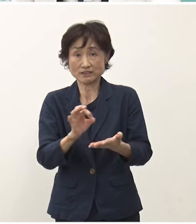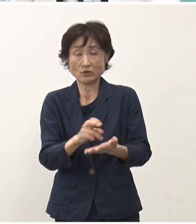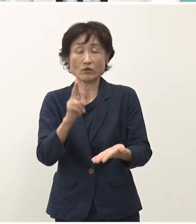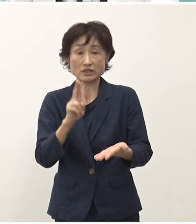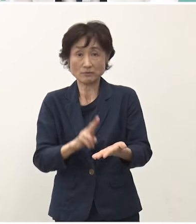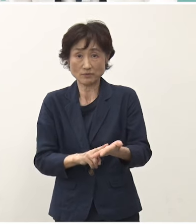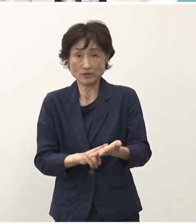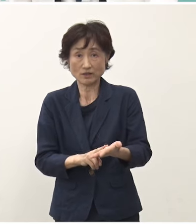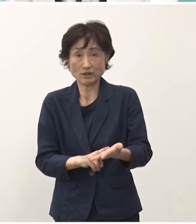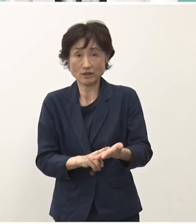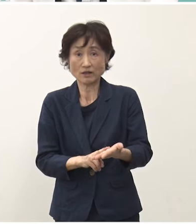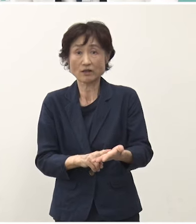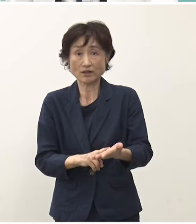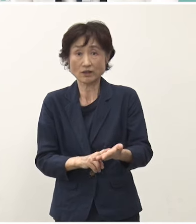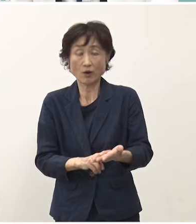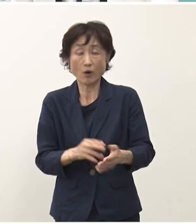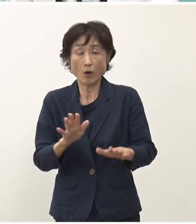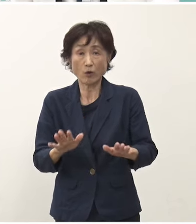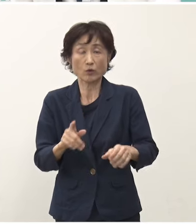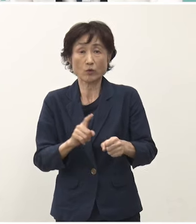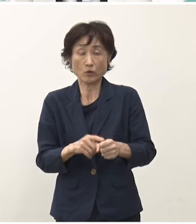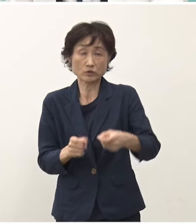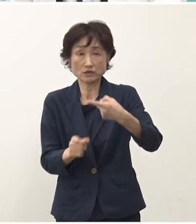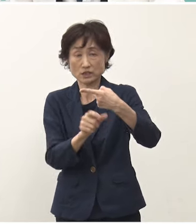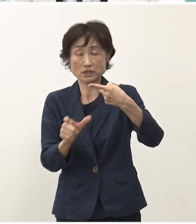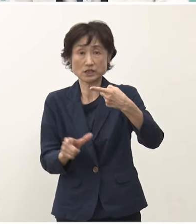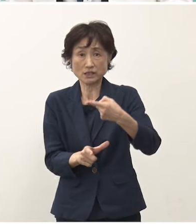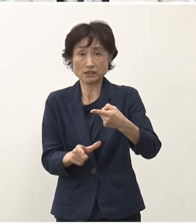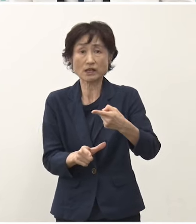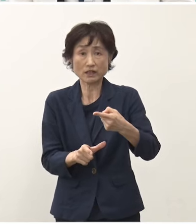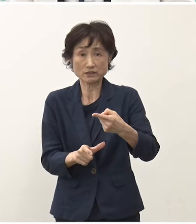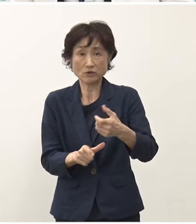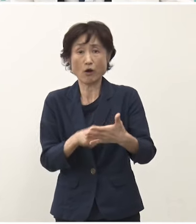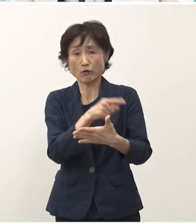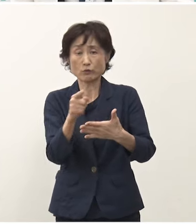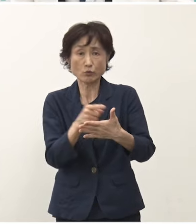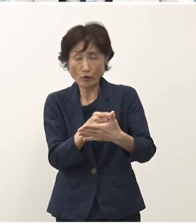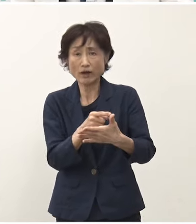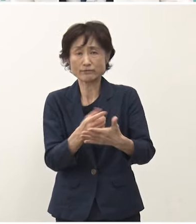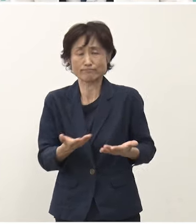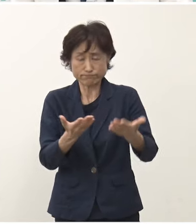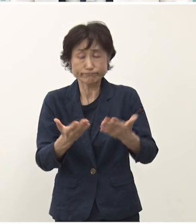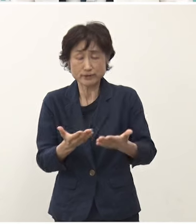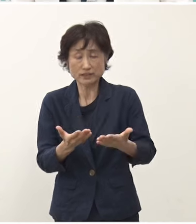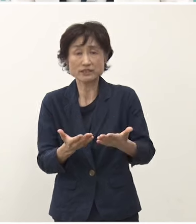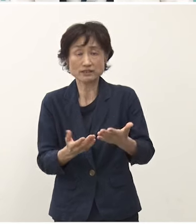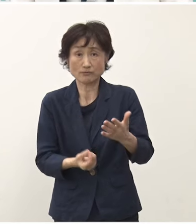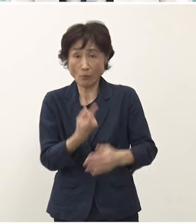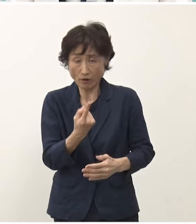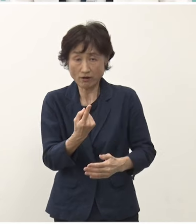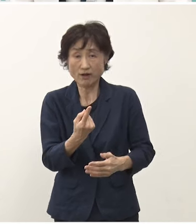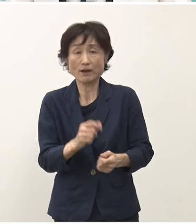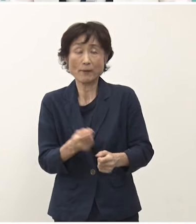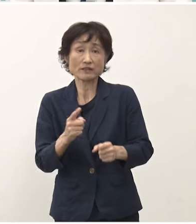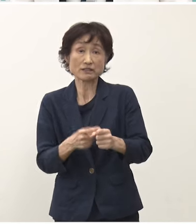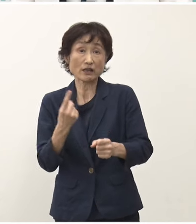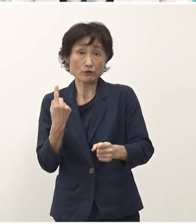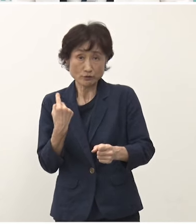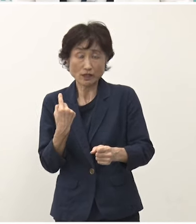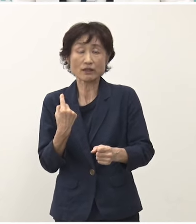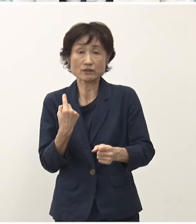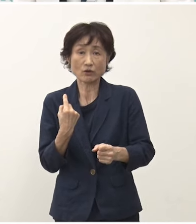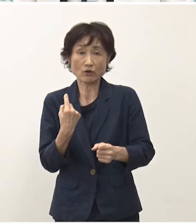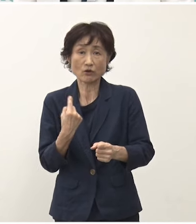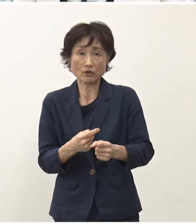1月に発生したノト半島の自身の状況や昨年3月に実施した空独自の